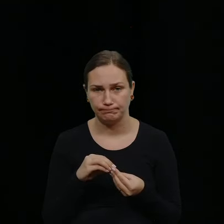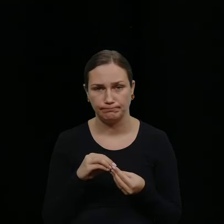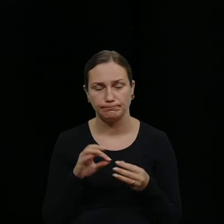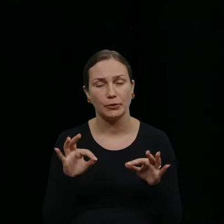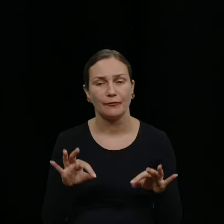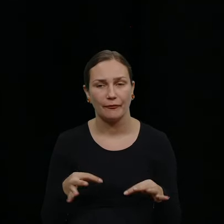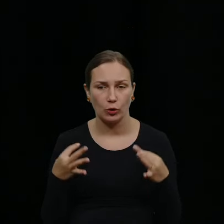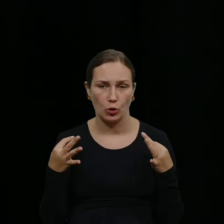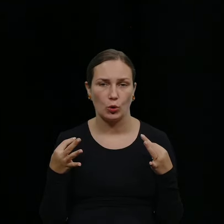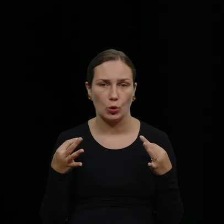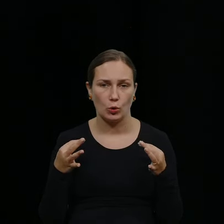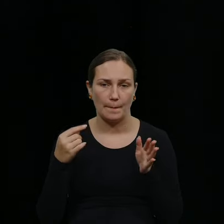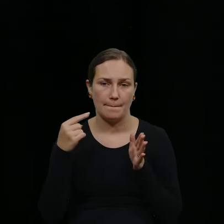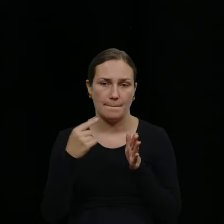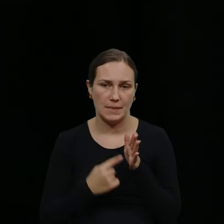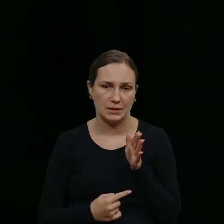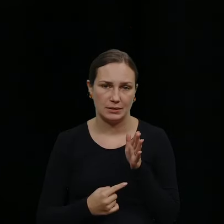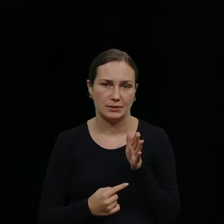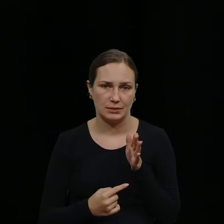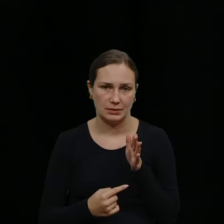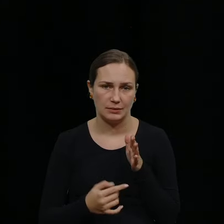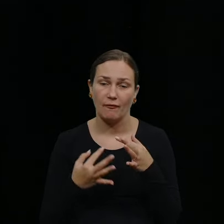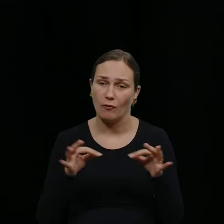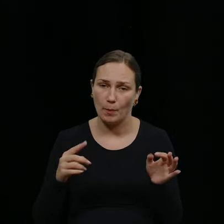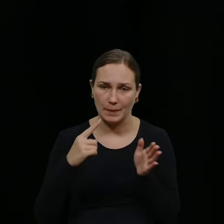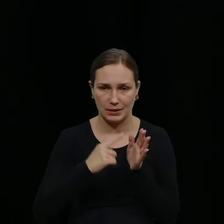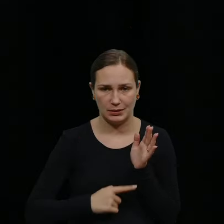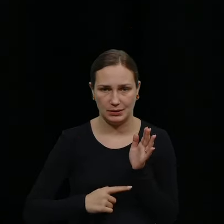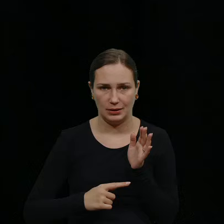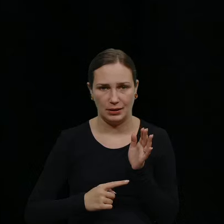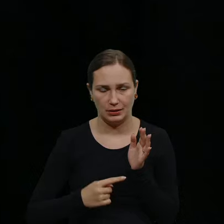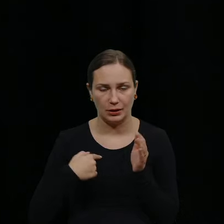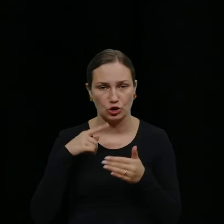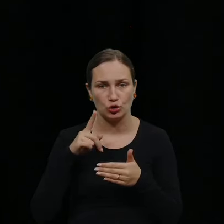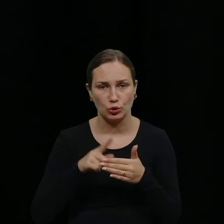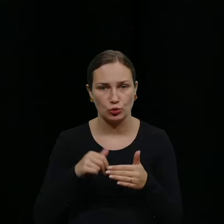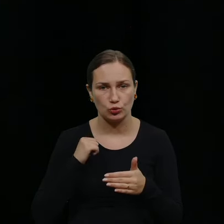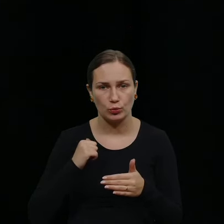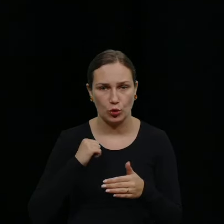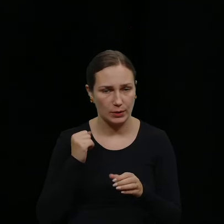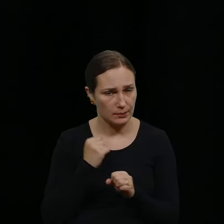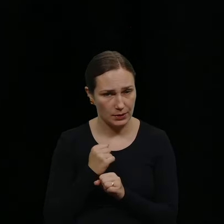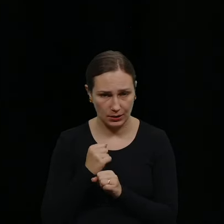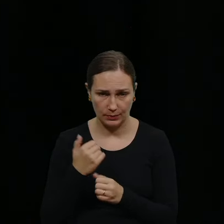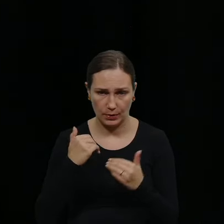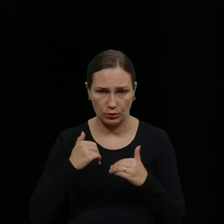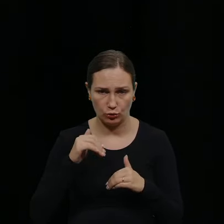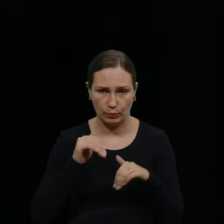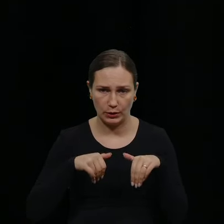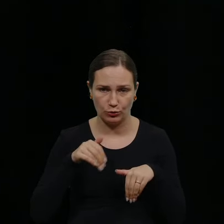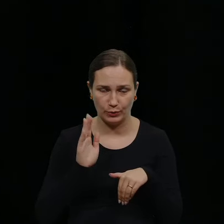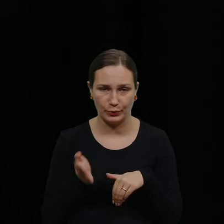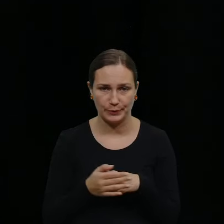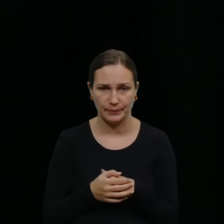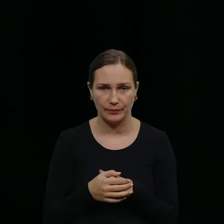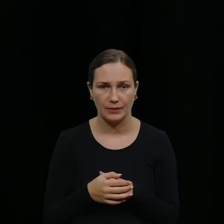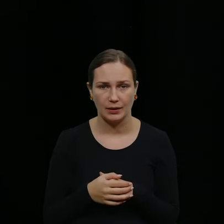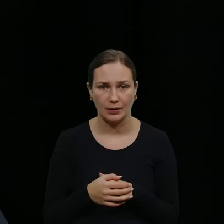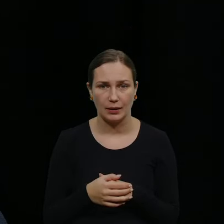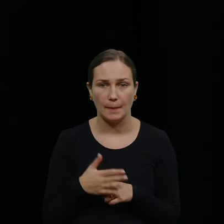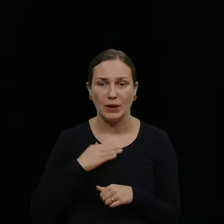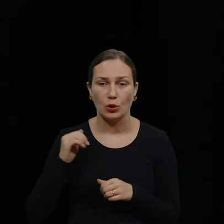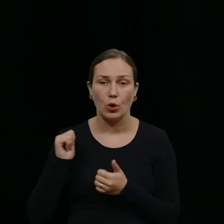leidžia pasitikėti tuo ir tikiuosi, kad žmonės taip ir padarys. Todėl aš labai gailiuosi, kad